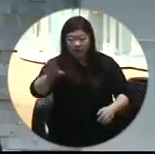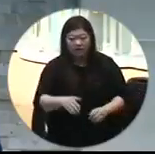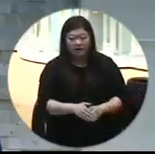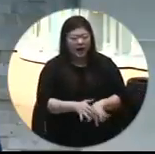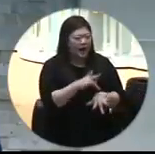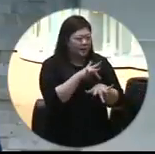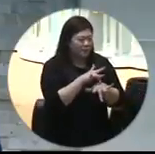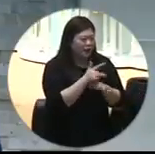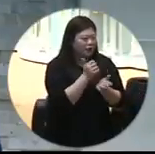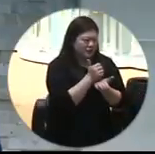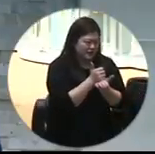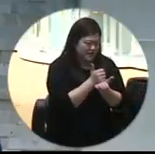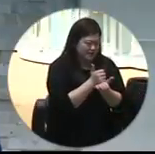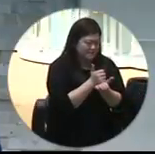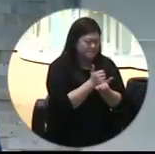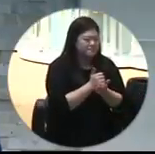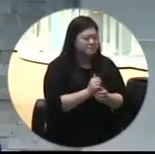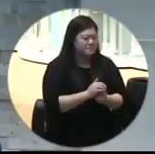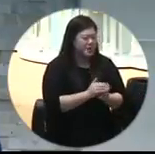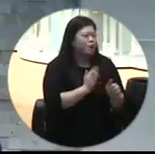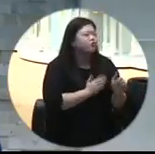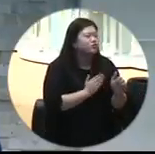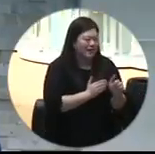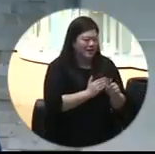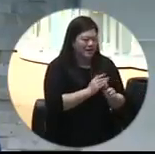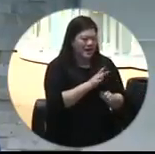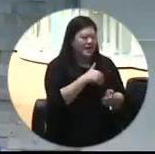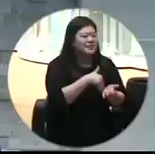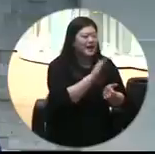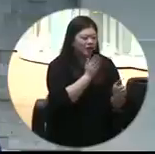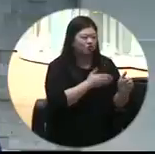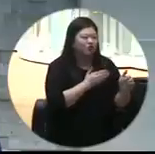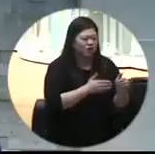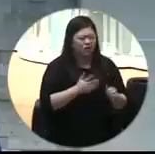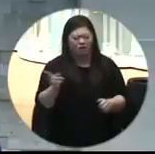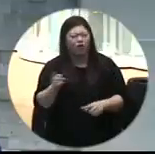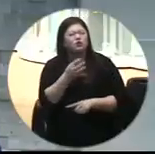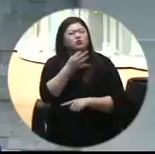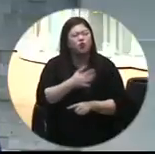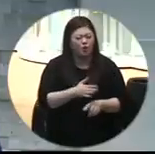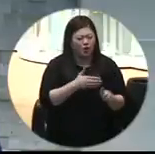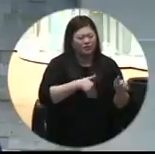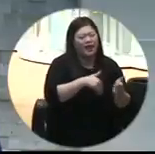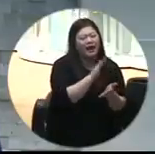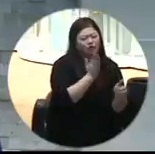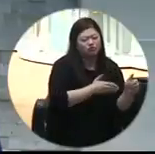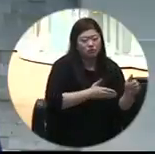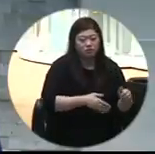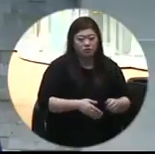마귀님, 인격적으로 말합니다. 좀 나가 주세요. 이 사람 힘들어 합니다. 절대 안 나갑니다.